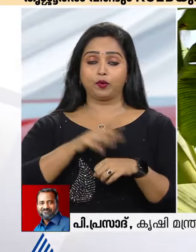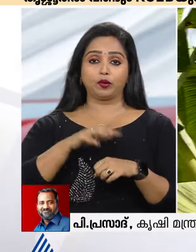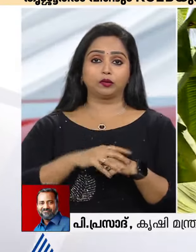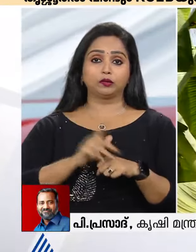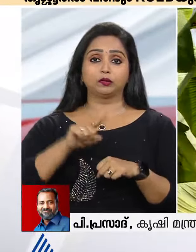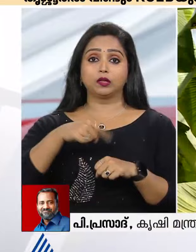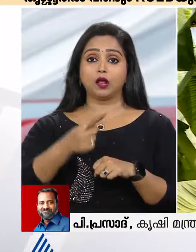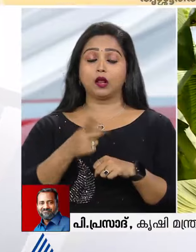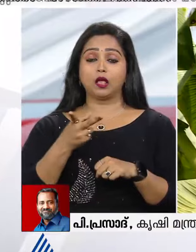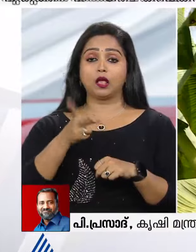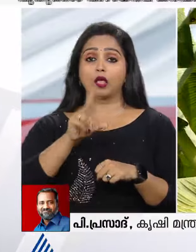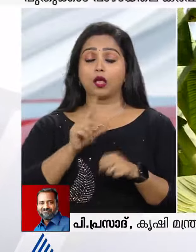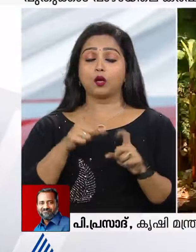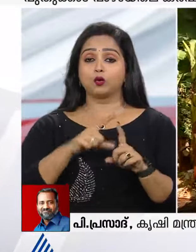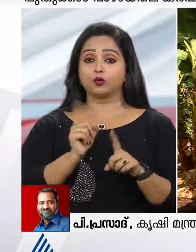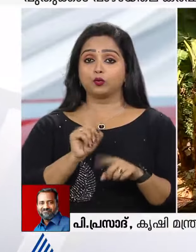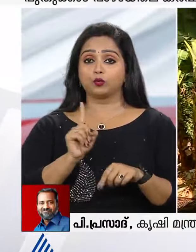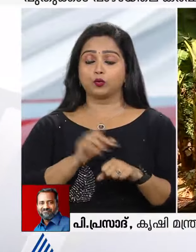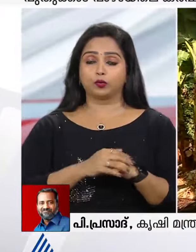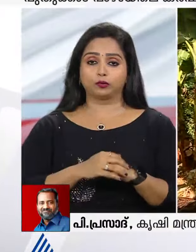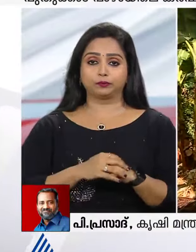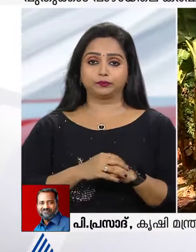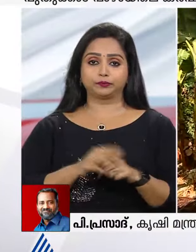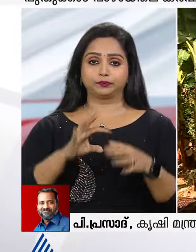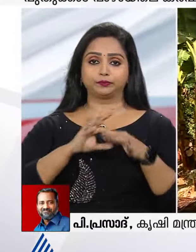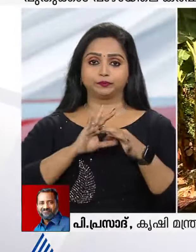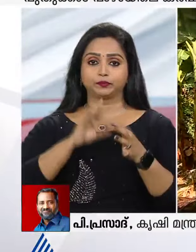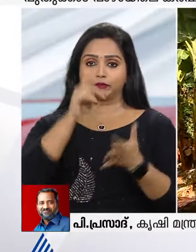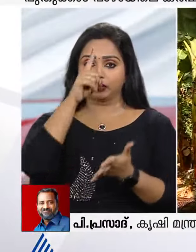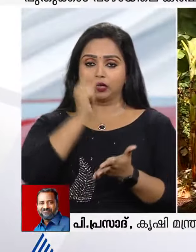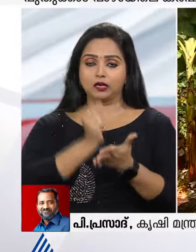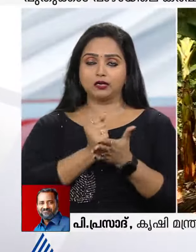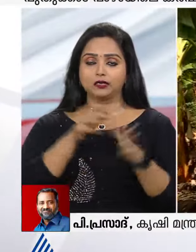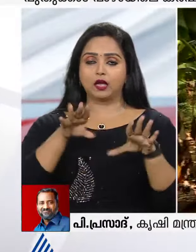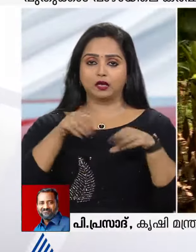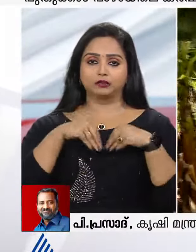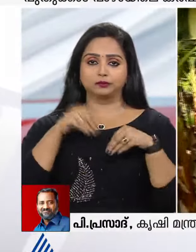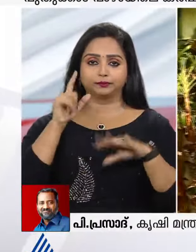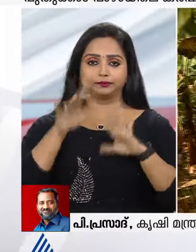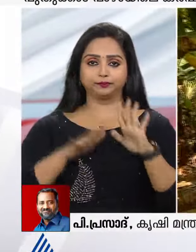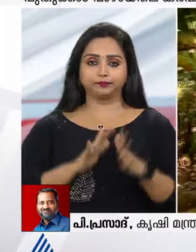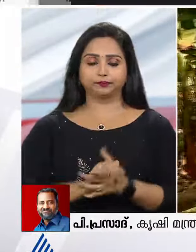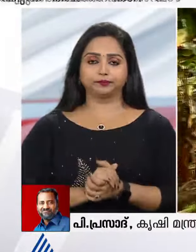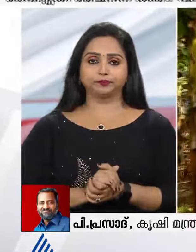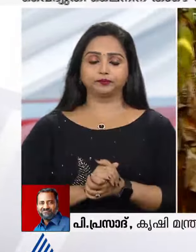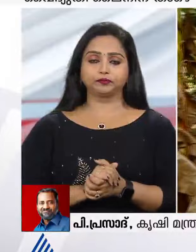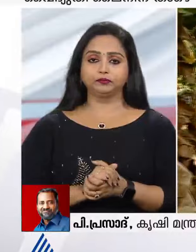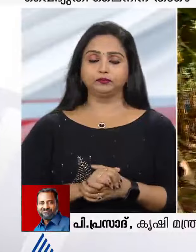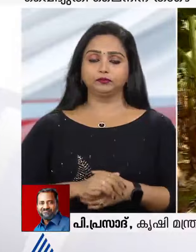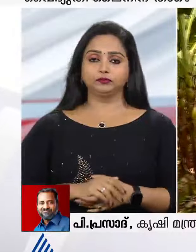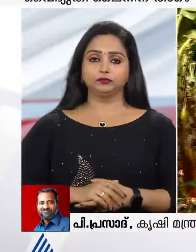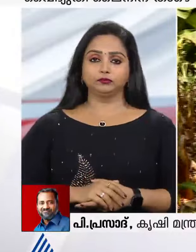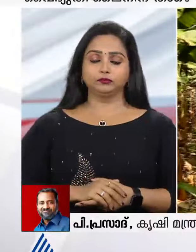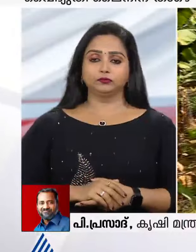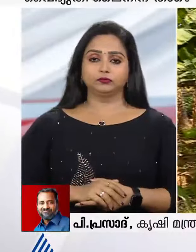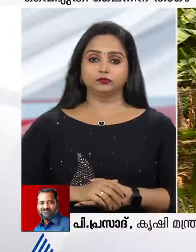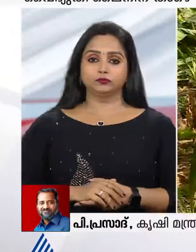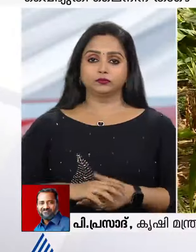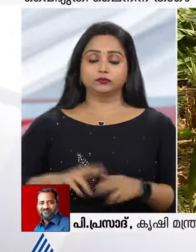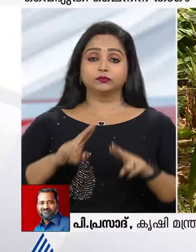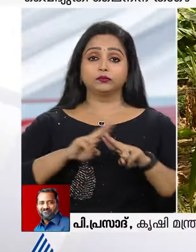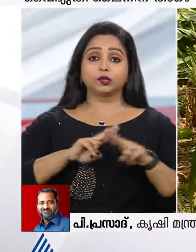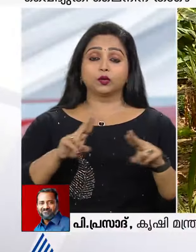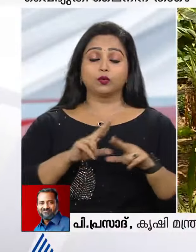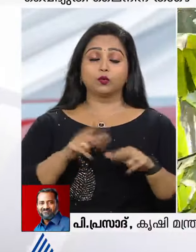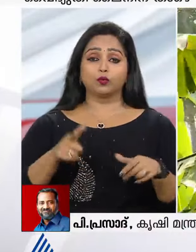ഇത് ആവർത്തിക്കാതിരിക്കാൻ ഭാഗത്തിലുള്ള നിലപാടുകൾ സ്വീകരിക്കേണ്ടത് അനിവാര്യമാണെന്ന് തോന്നുന്നുണ്ട്. വാഴയെല്ലാം വെട്ടിക്കളയുന്നു, അവർക്കാർക്കും